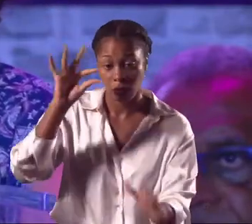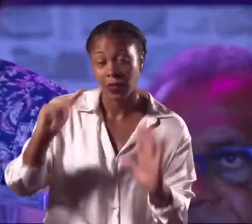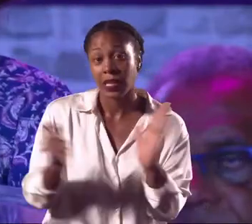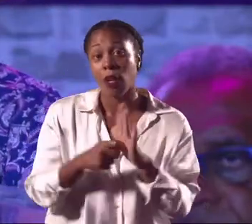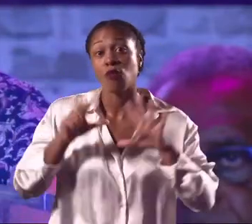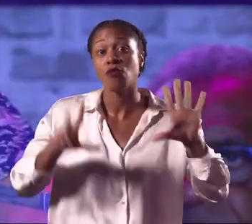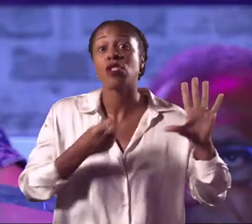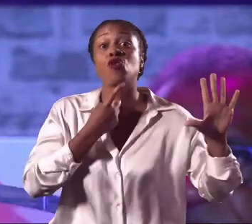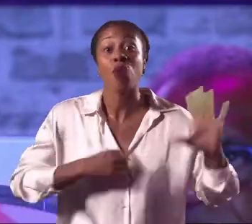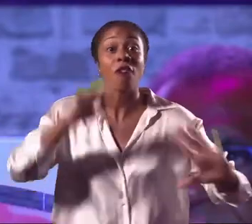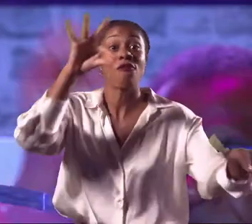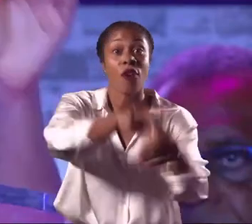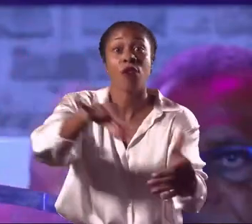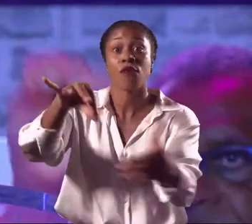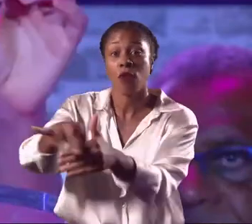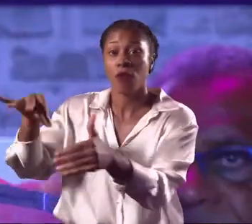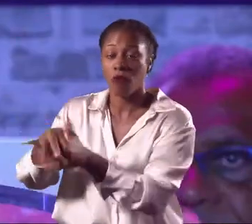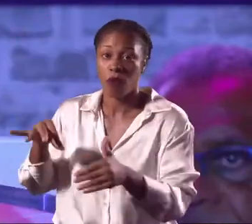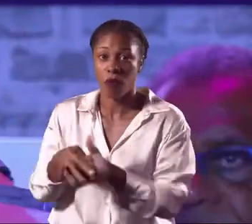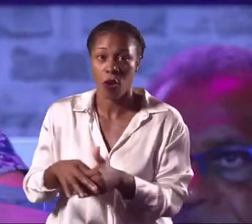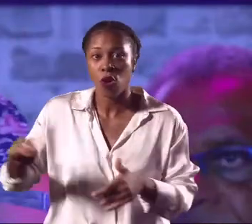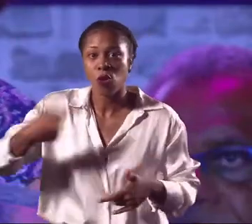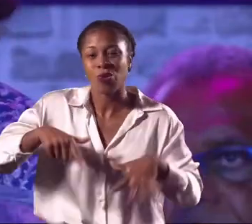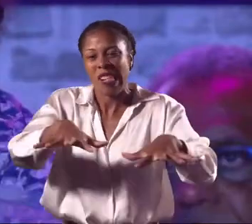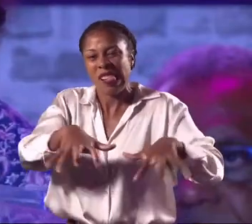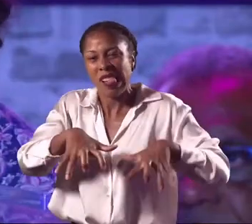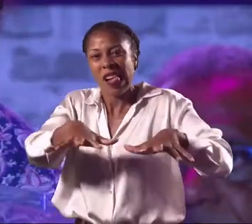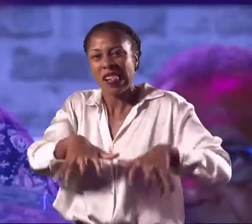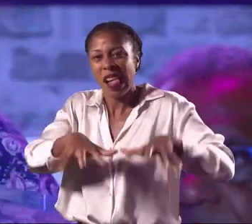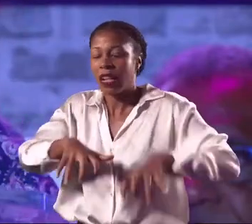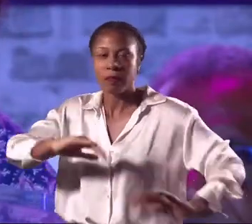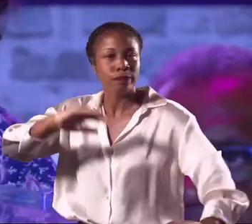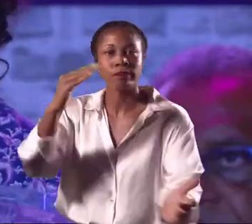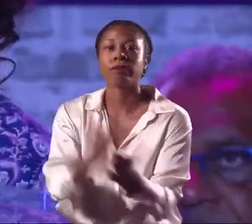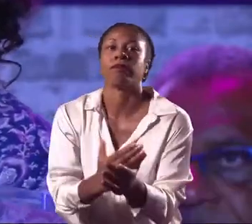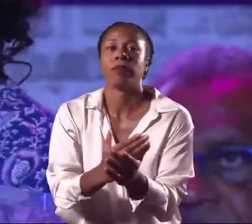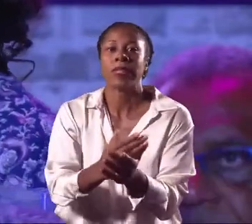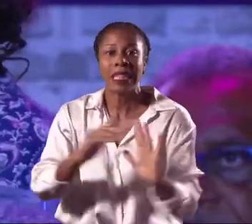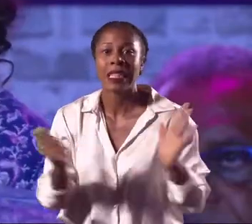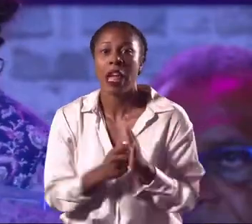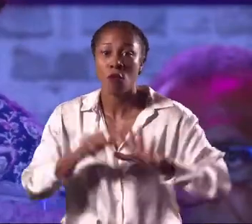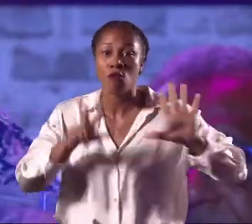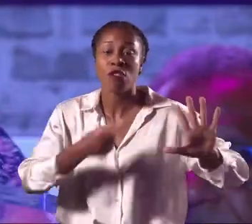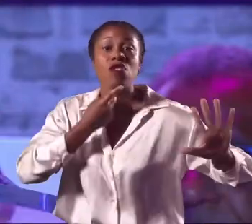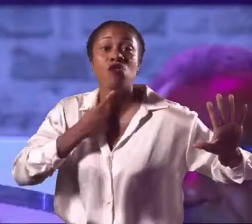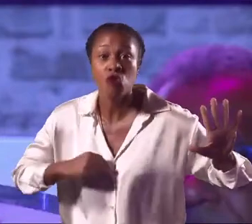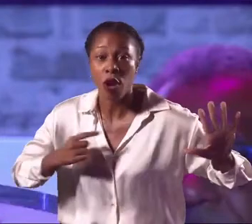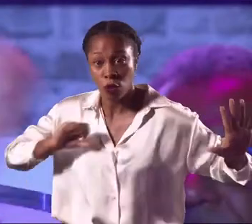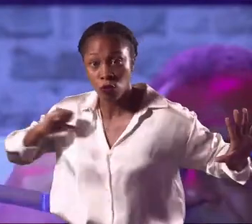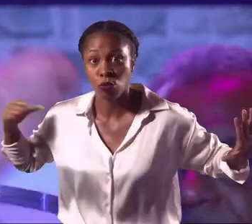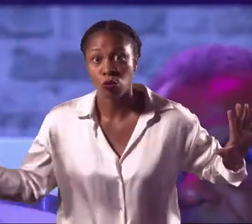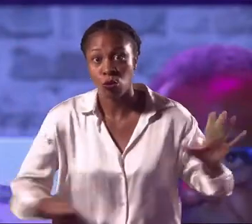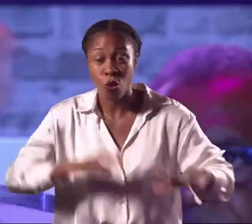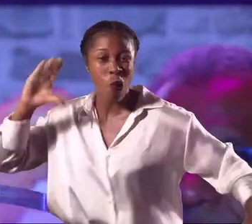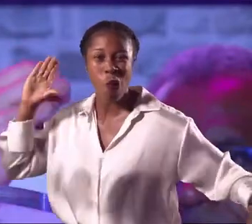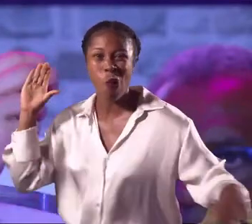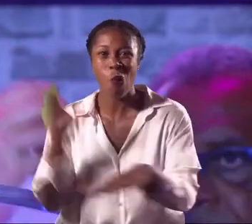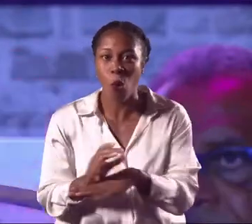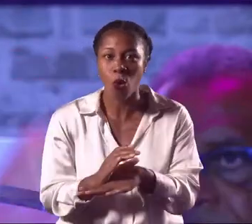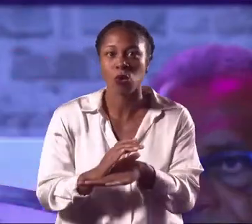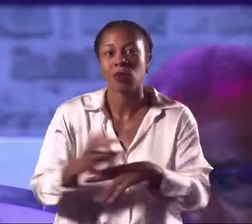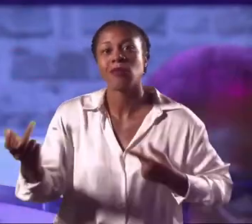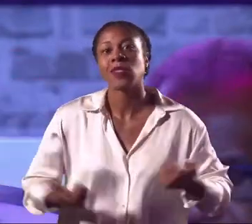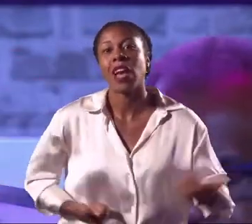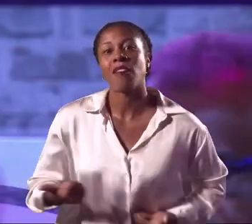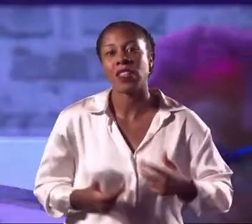juin. Arrêter leur cure d'austérité, faire du scrutin du 8 juin un référendum contre la casse de nos